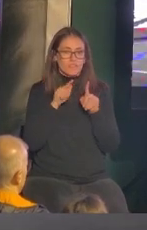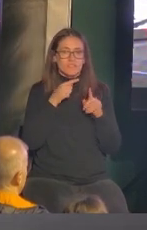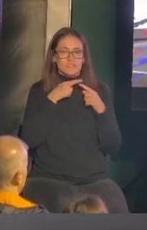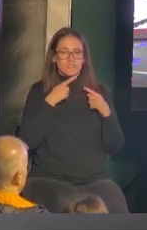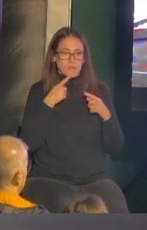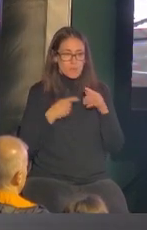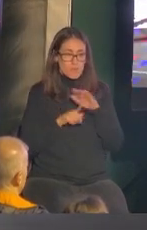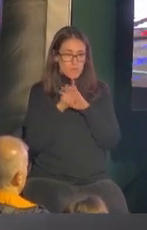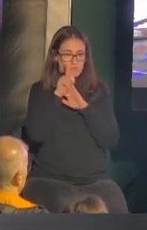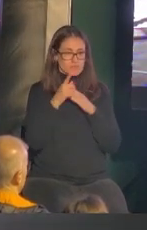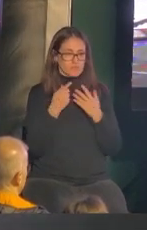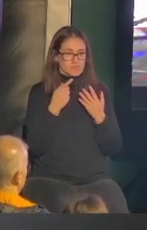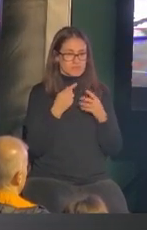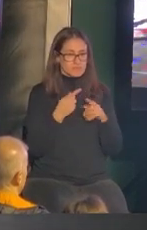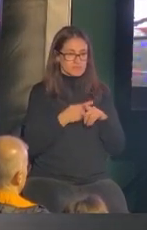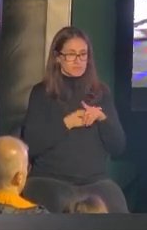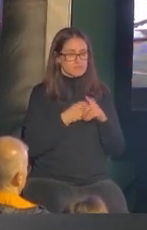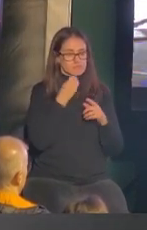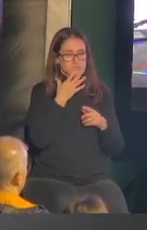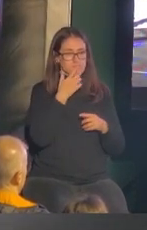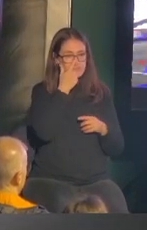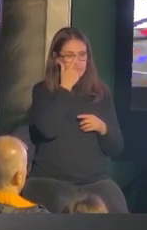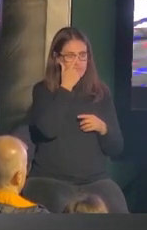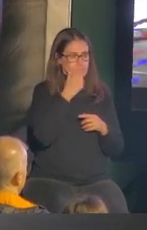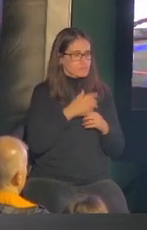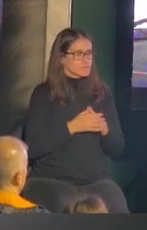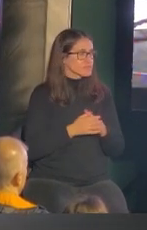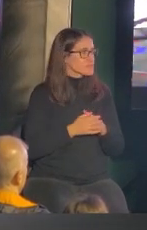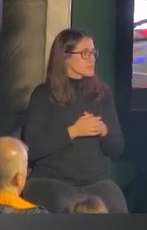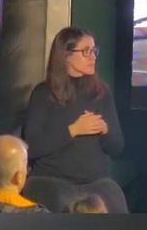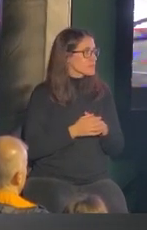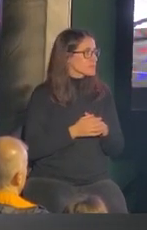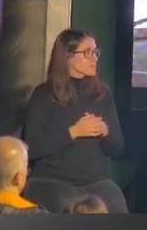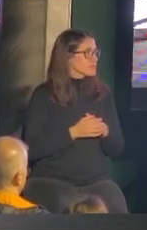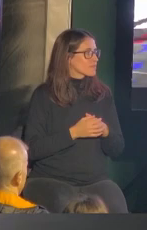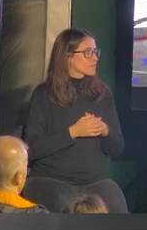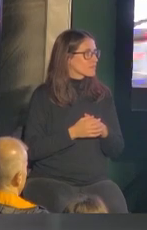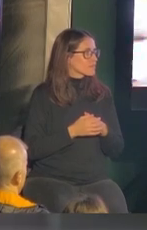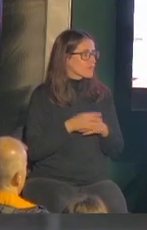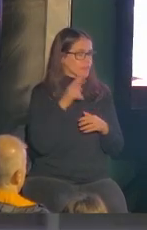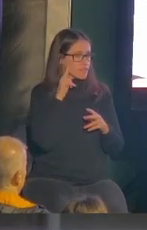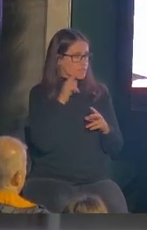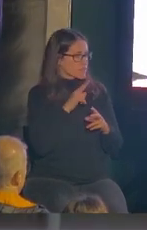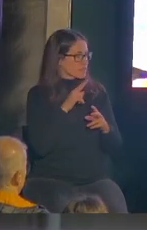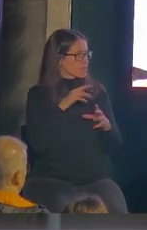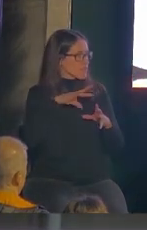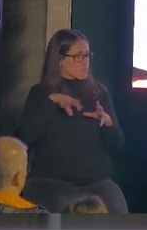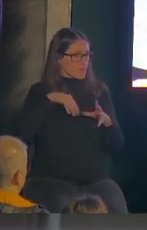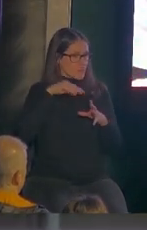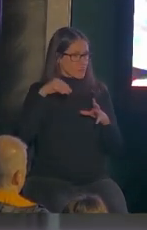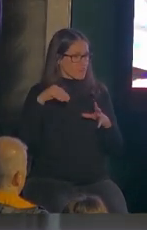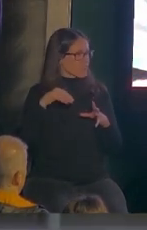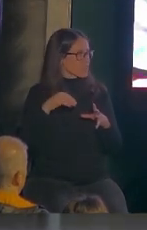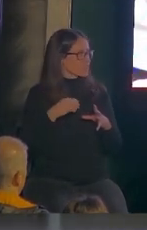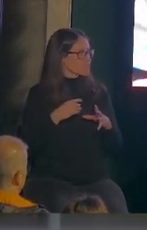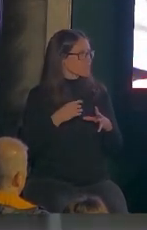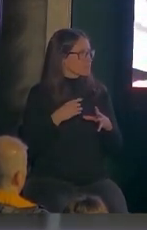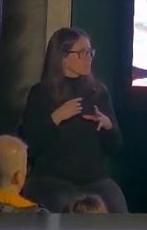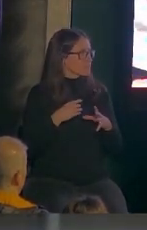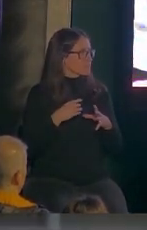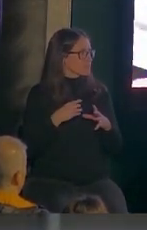ja barrejar-ho. També tornem a tindre un merengue, no sé si es veu, sí, molt líquid. Vull dir molt líquid,